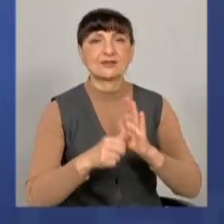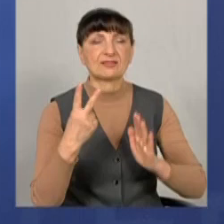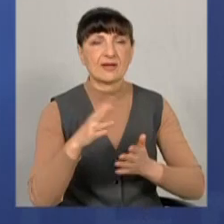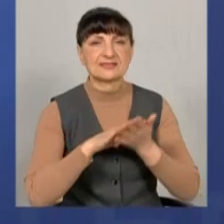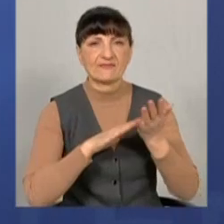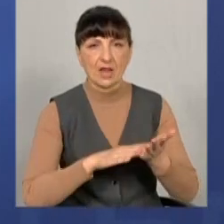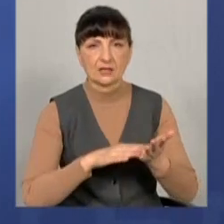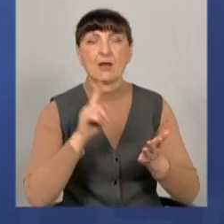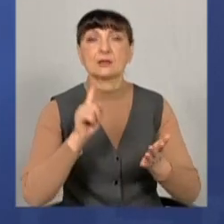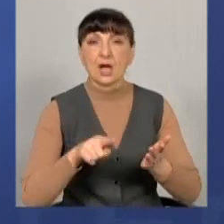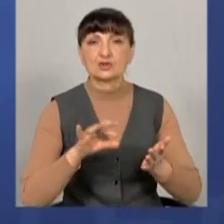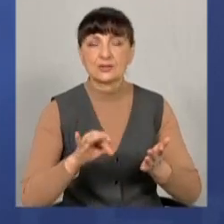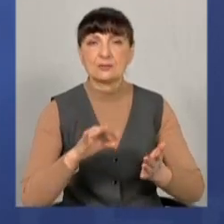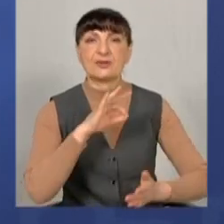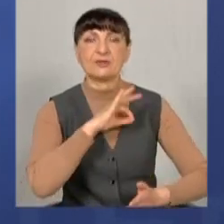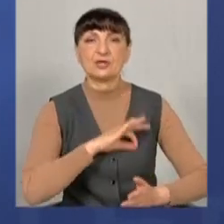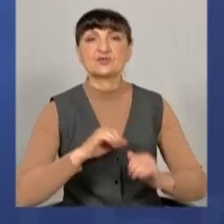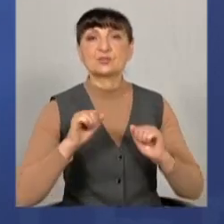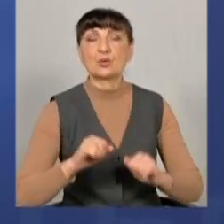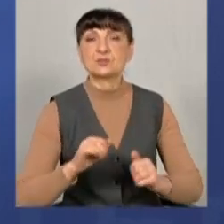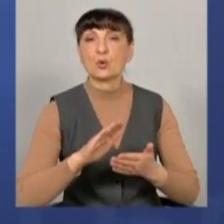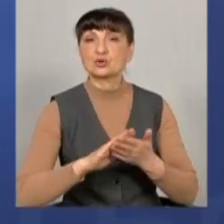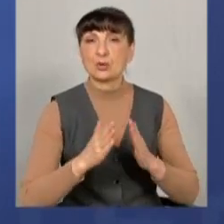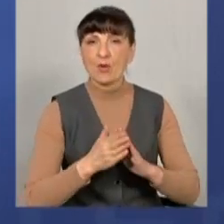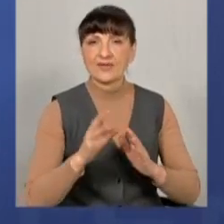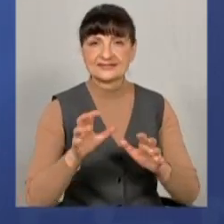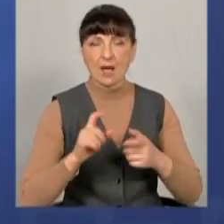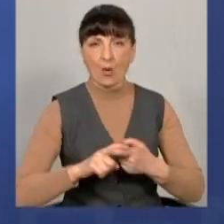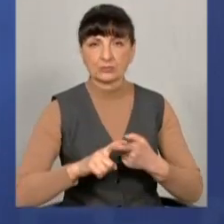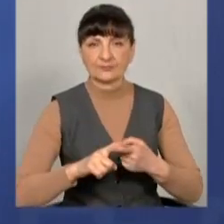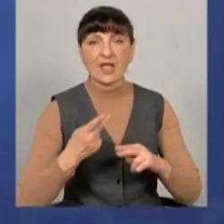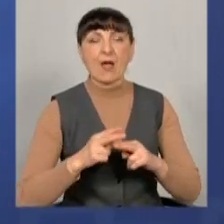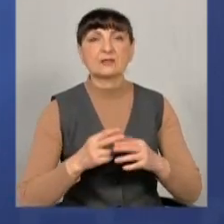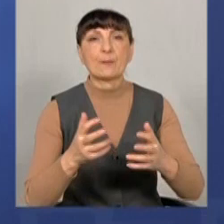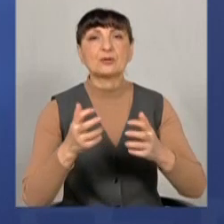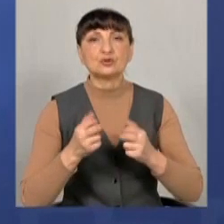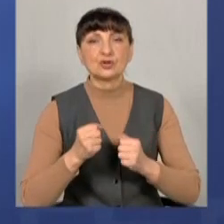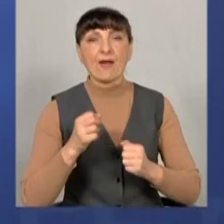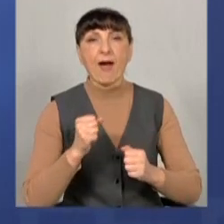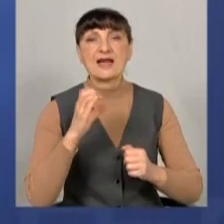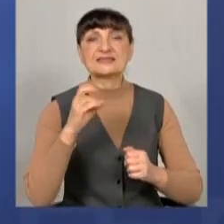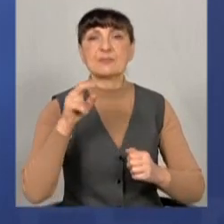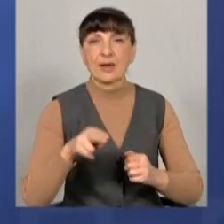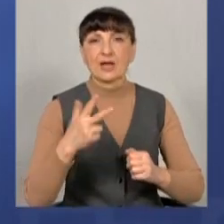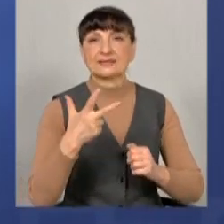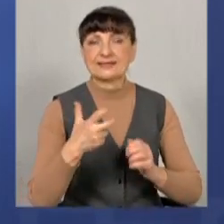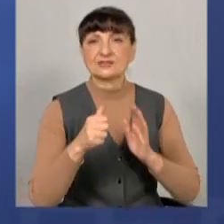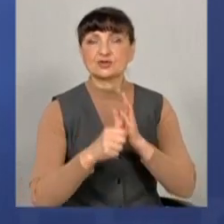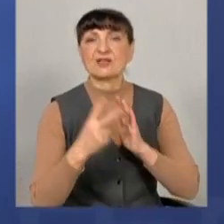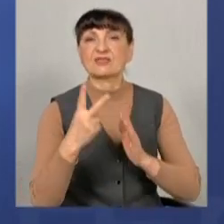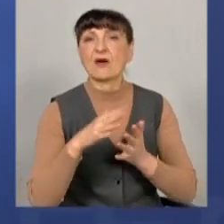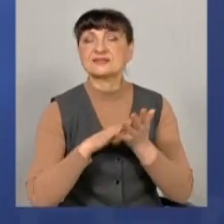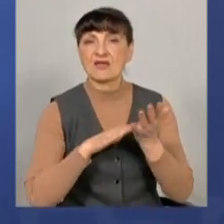заявления, в том числе применившие способы условия закона. Это получение АСП 362